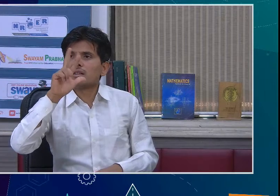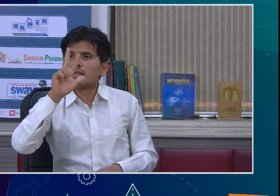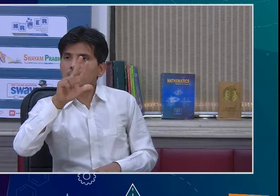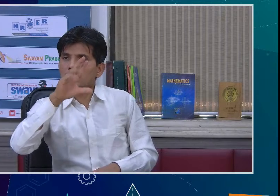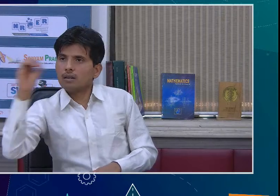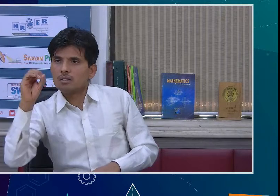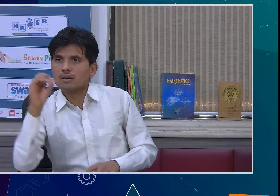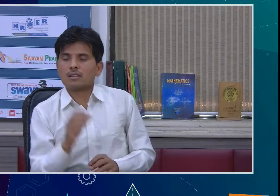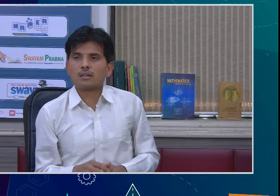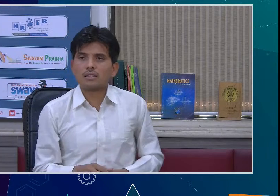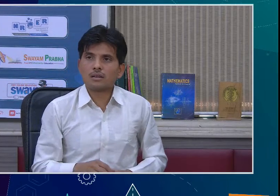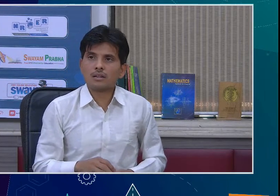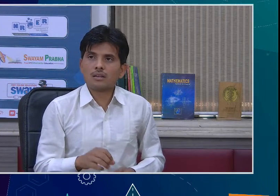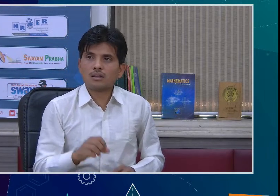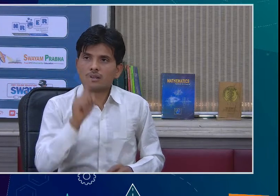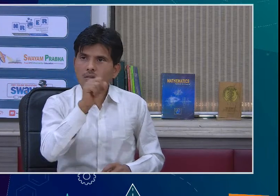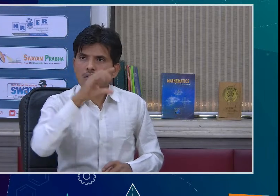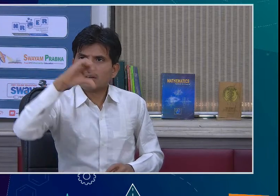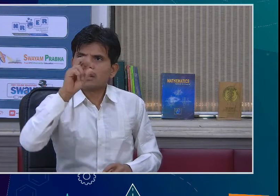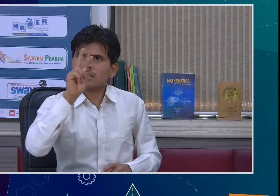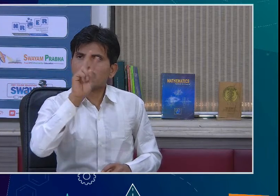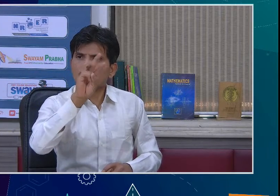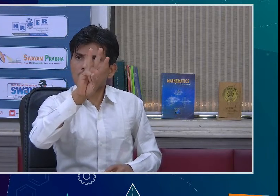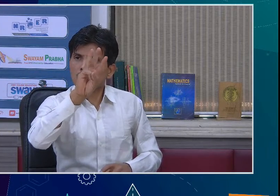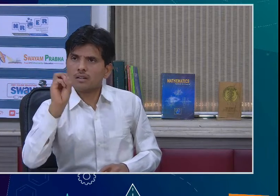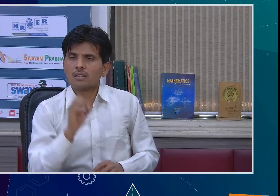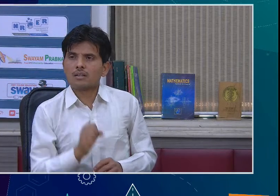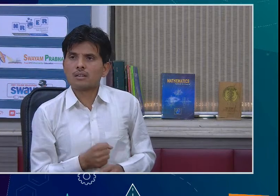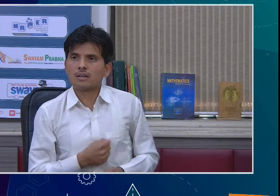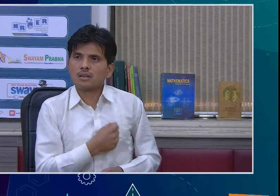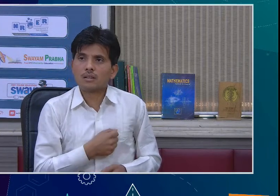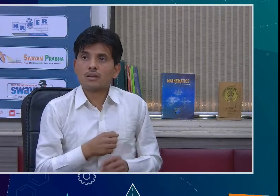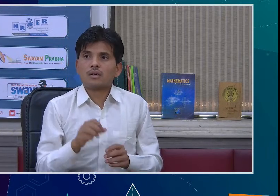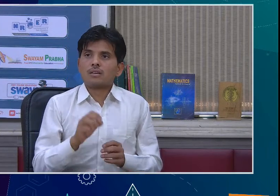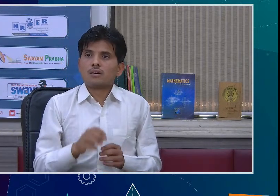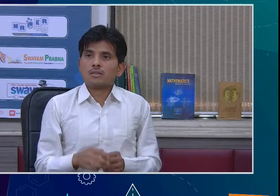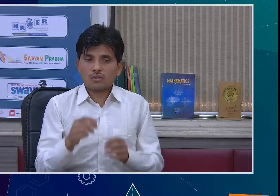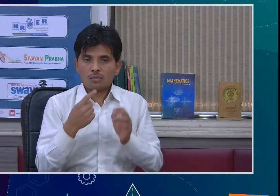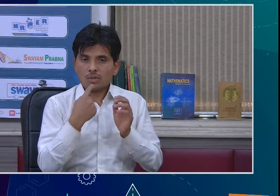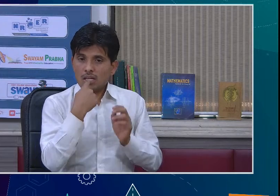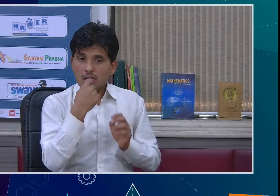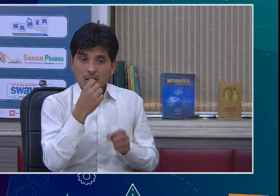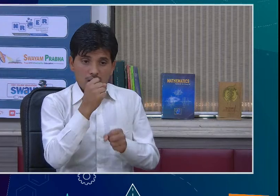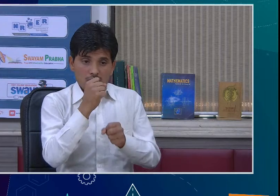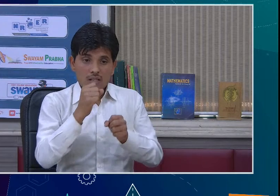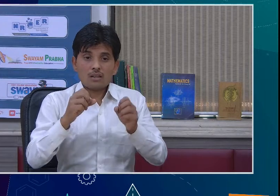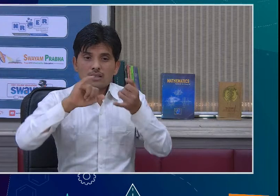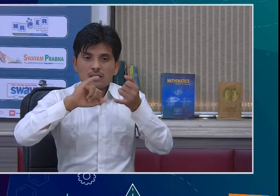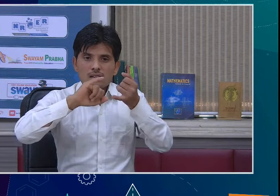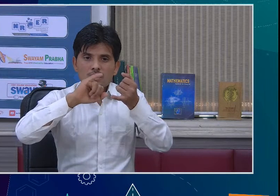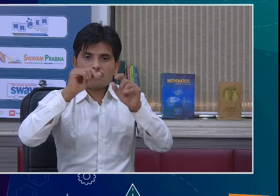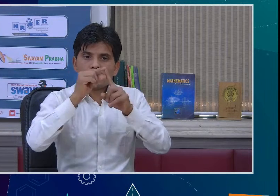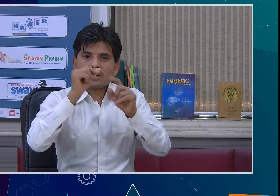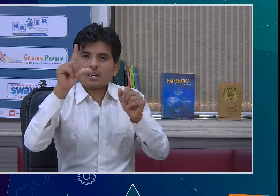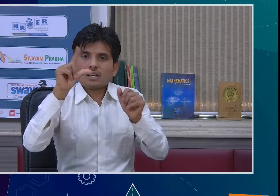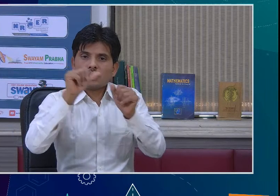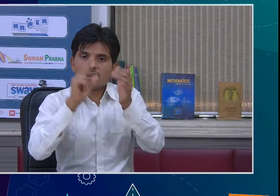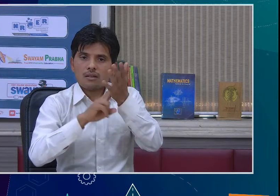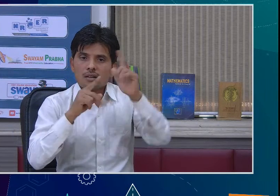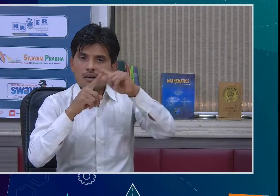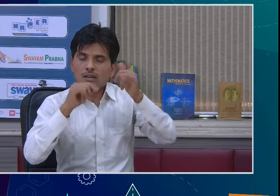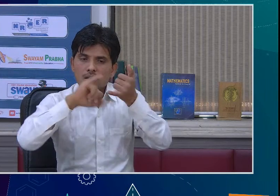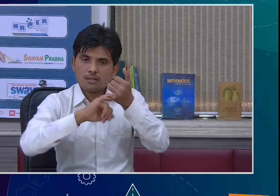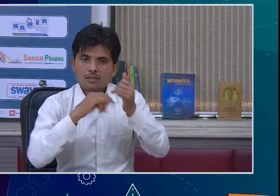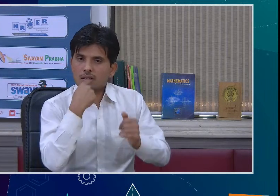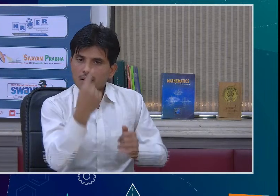1930, and till 2006 Pluto को एक ग्रह माना गया। So जिस तरह से मैंने